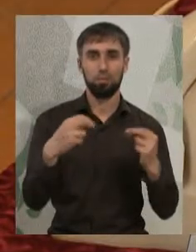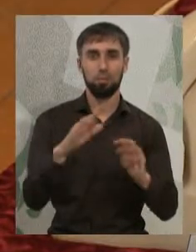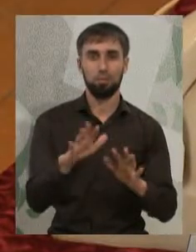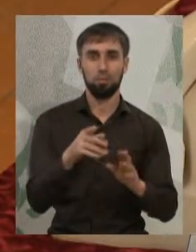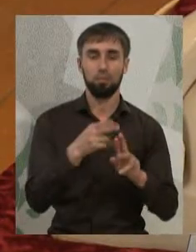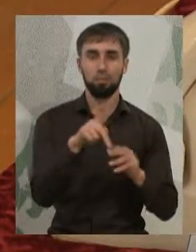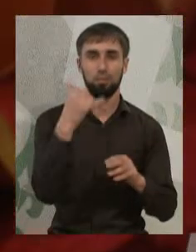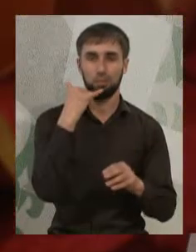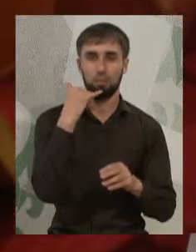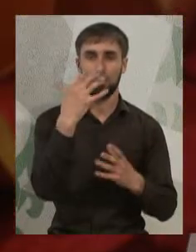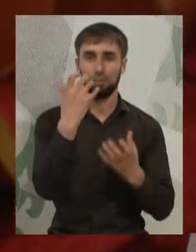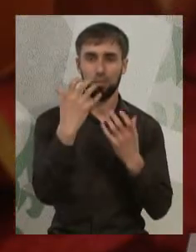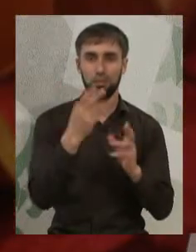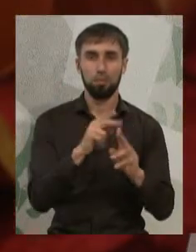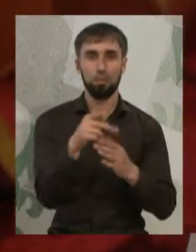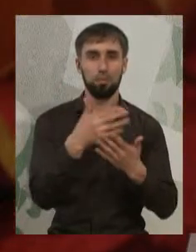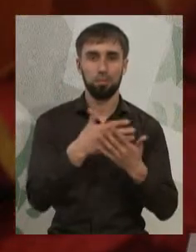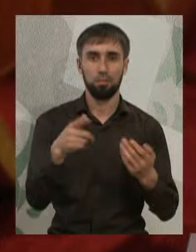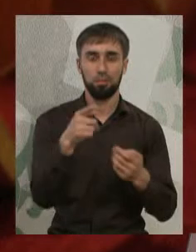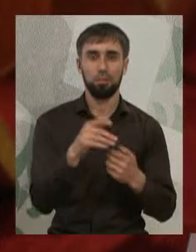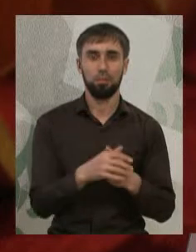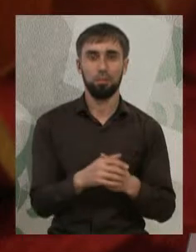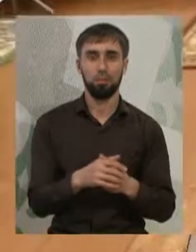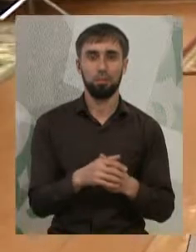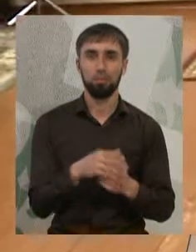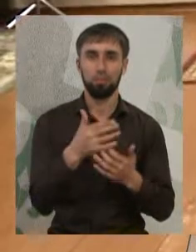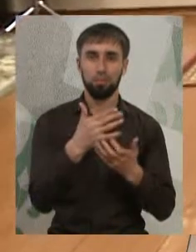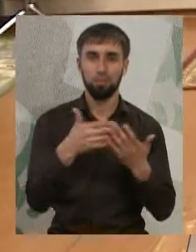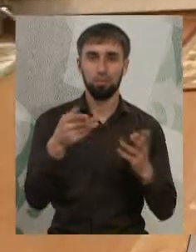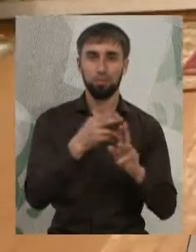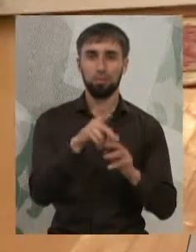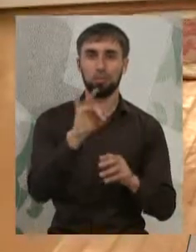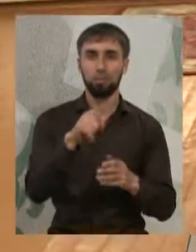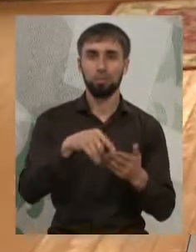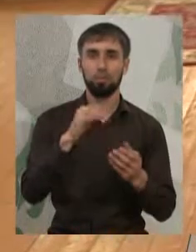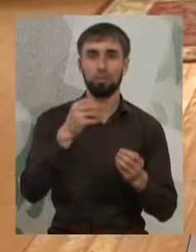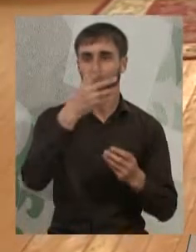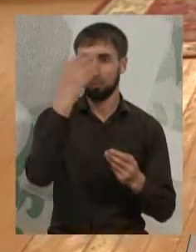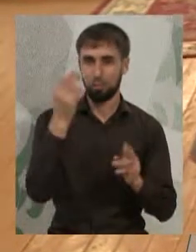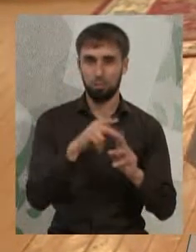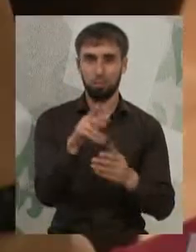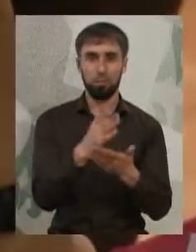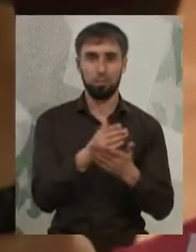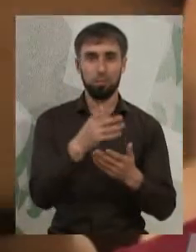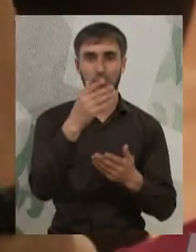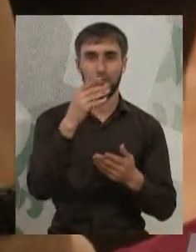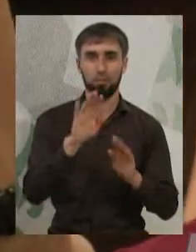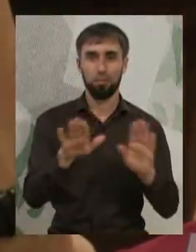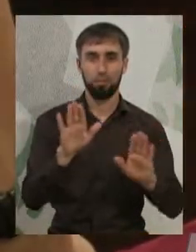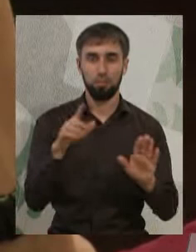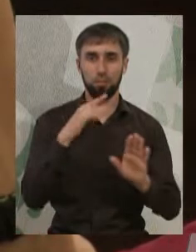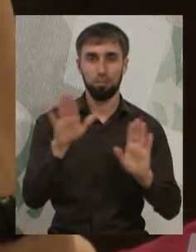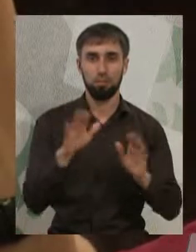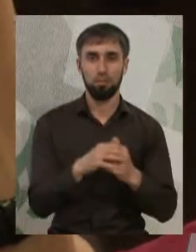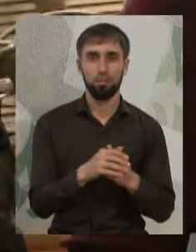фотоаппараты. Их и сейчас можно найти у наших родителей. Многие из экспонатов уже вышедшие из домашнего обихода. Часть истории наших родных и близких,